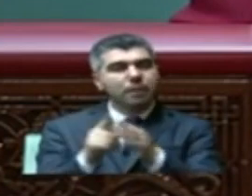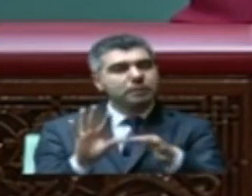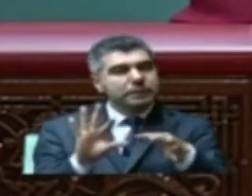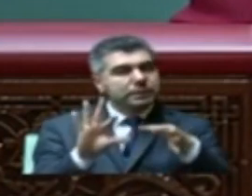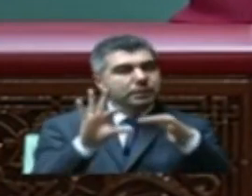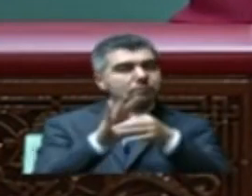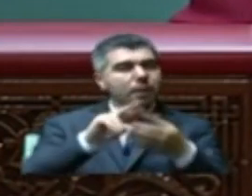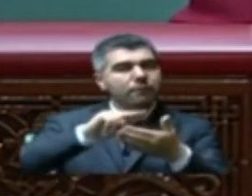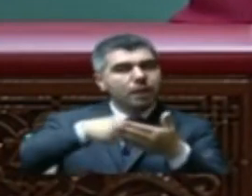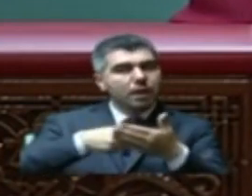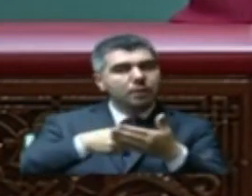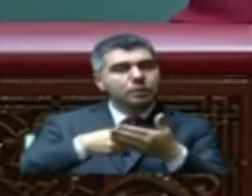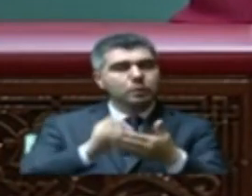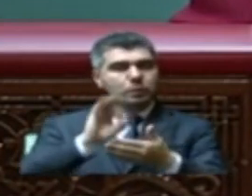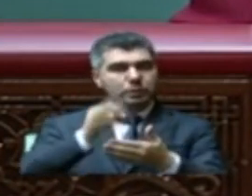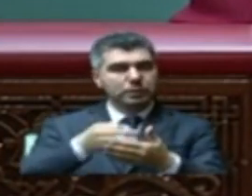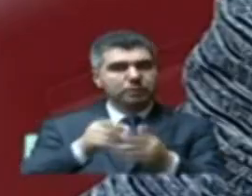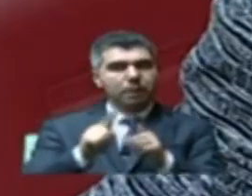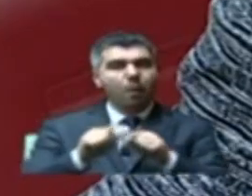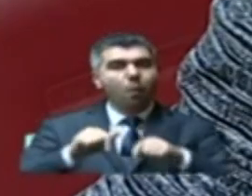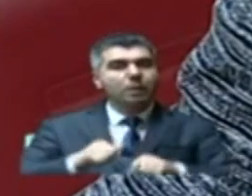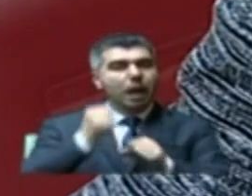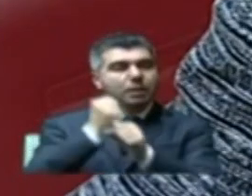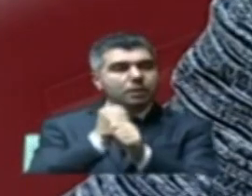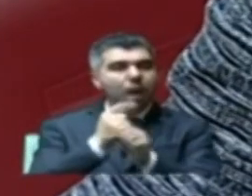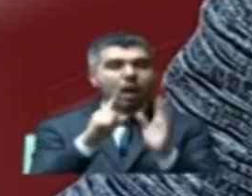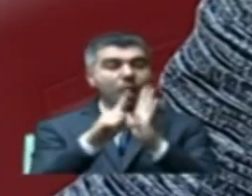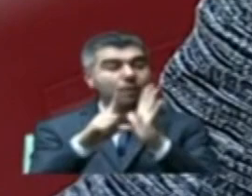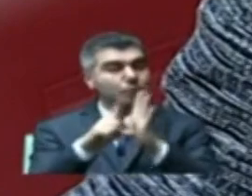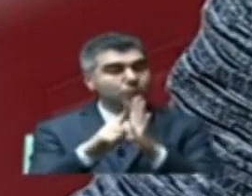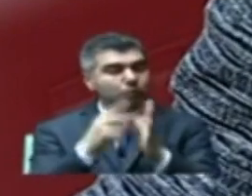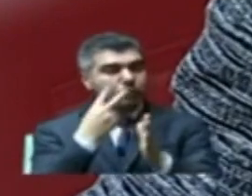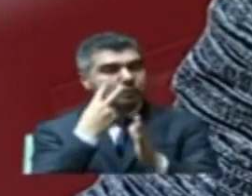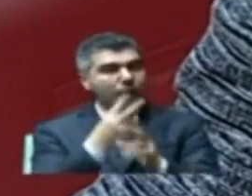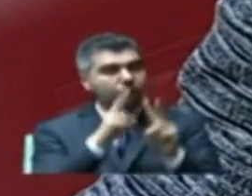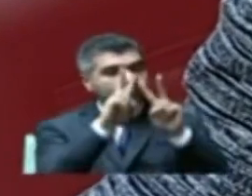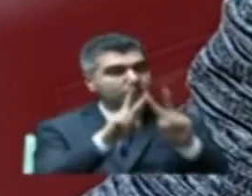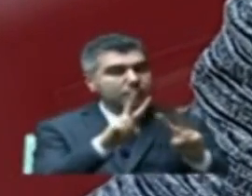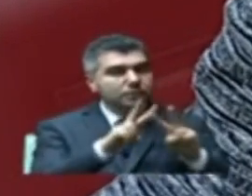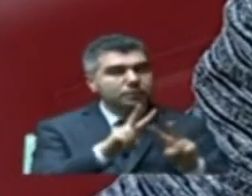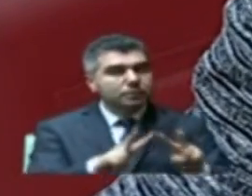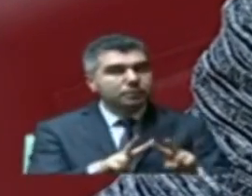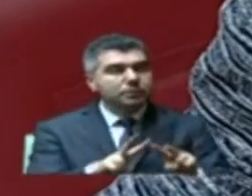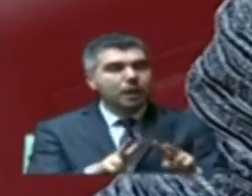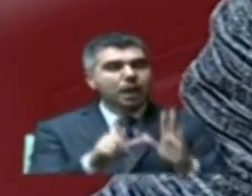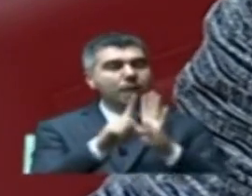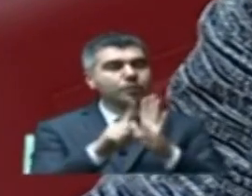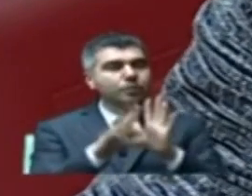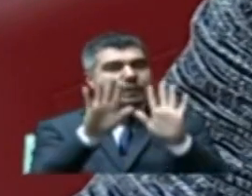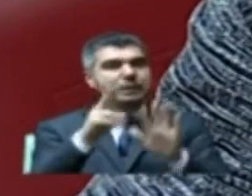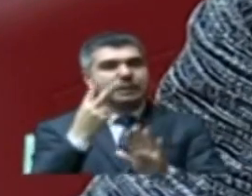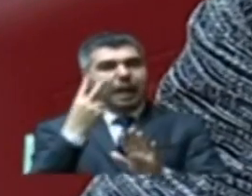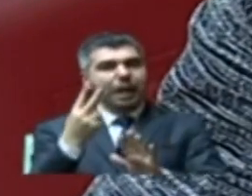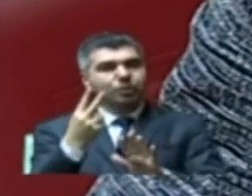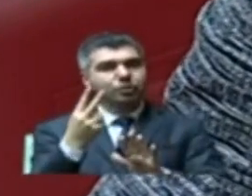المشتركة لنا جانب التشريع والرقابة من الذي يؤثرهم بالطبع القانون 1203 المتعلق